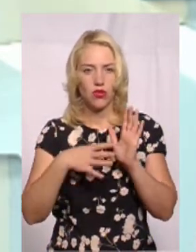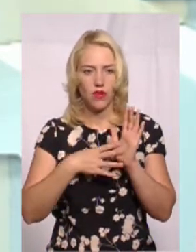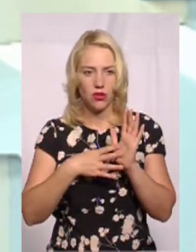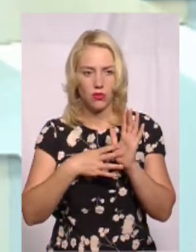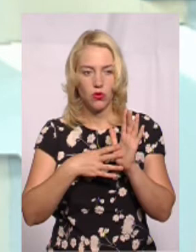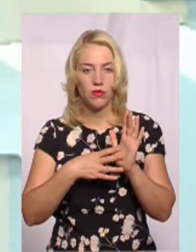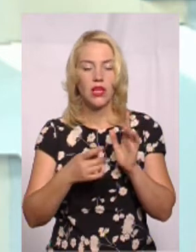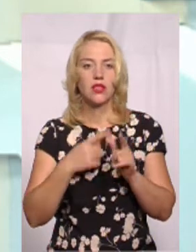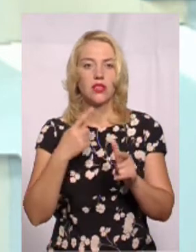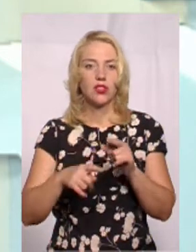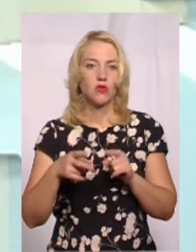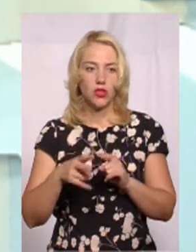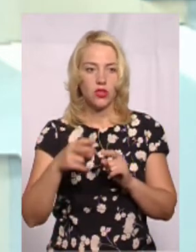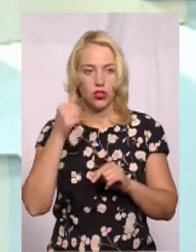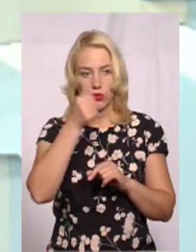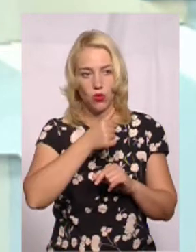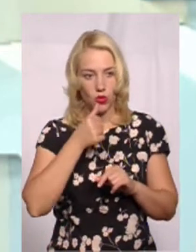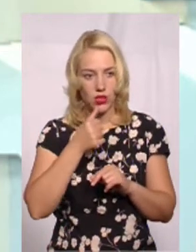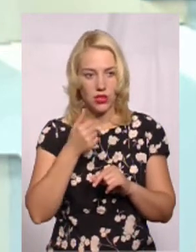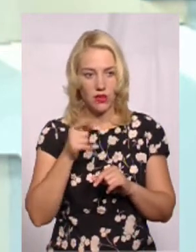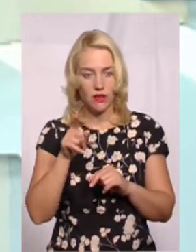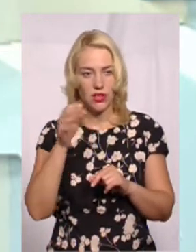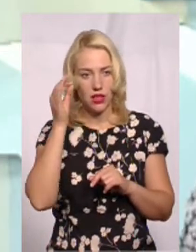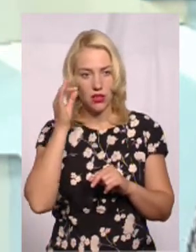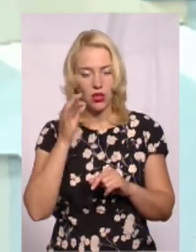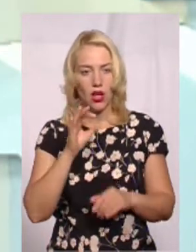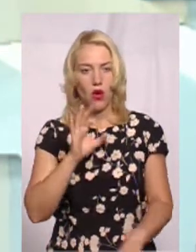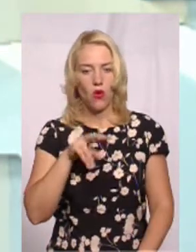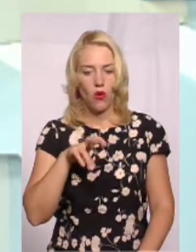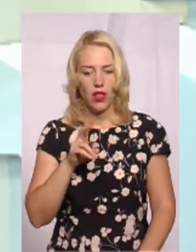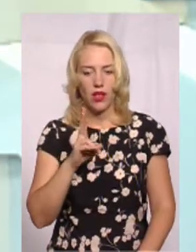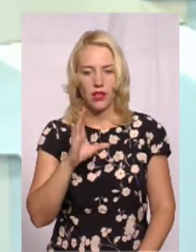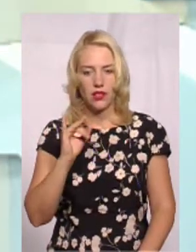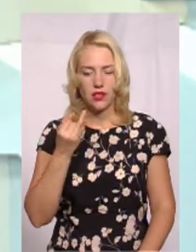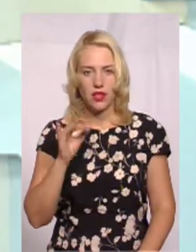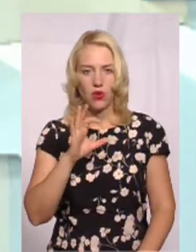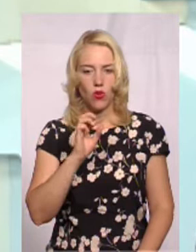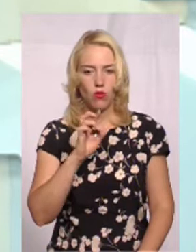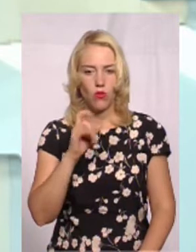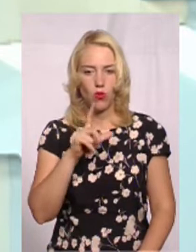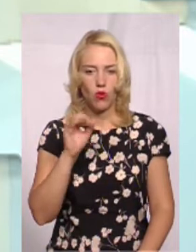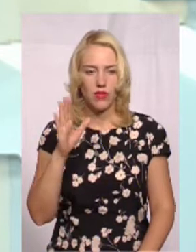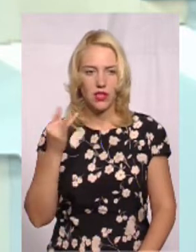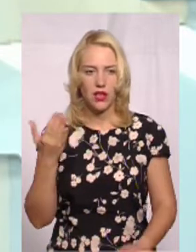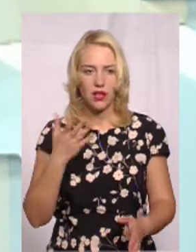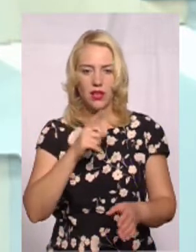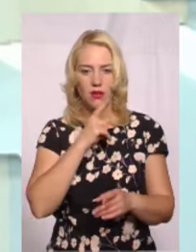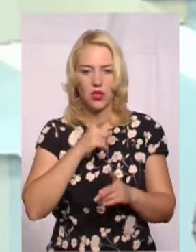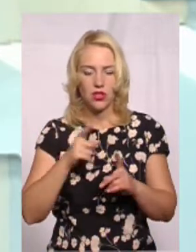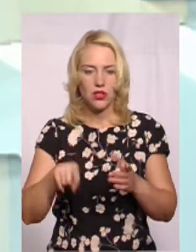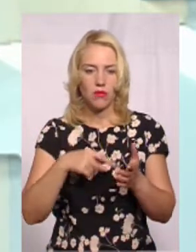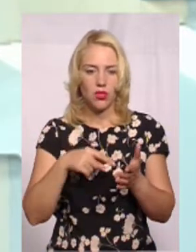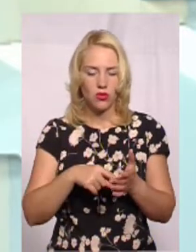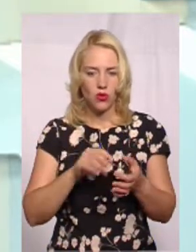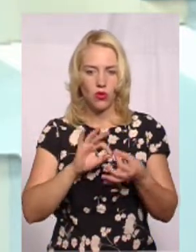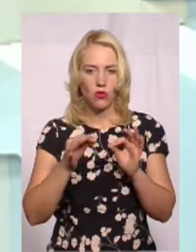чи в 2000-му році оцей, що ми згадували, Олексій Глуховський, який став учасником міжнародної олімпіади, він під час міської олімпіади хворів і не